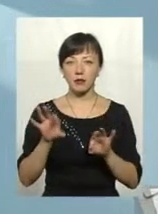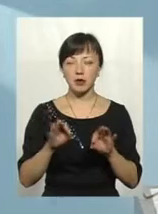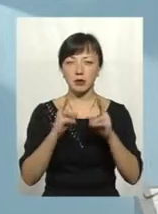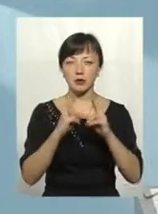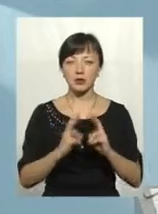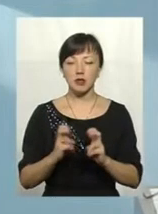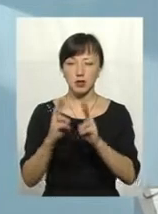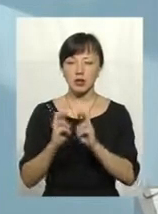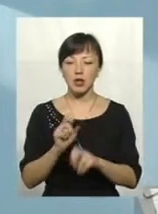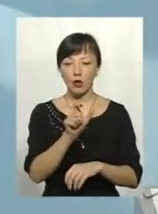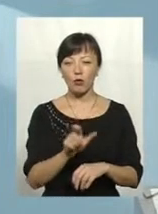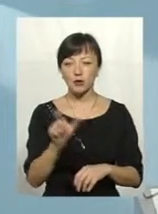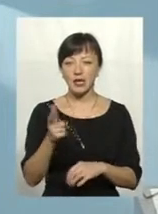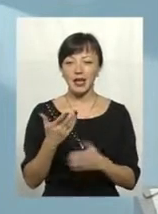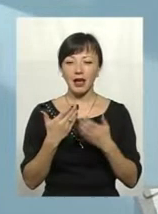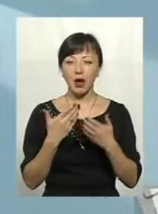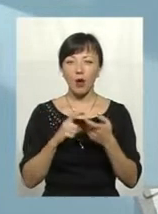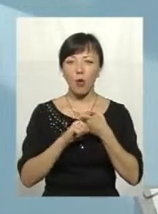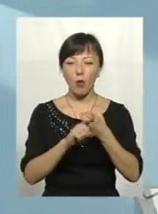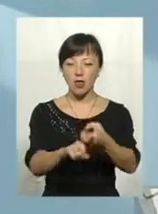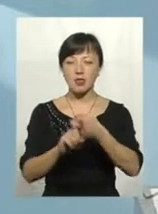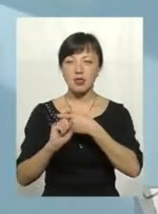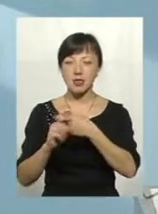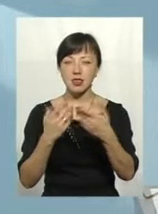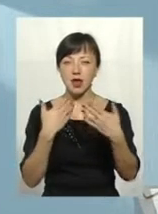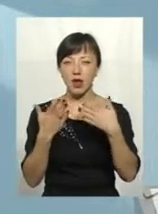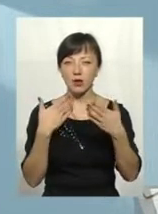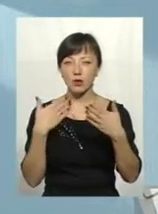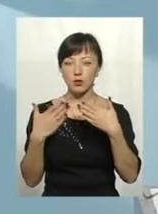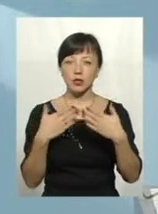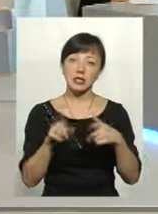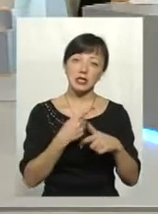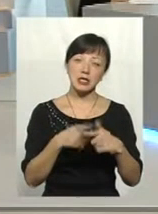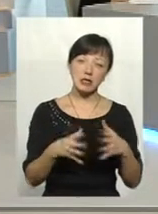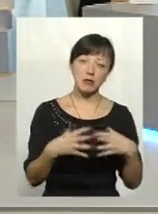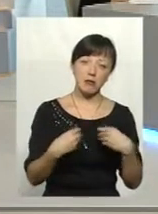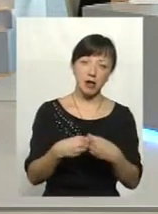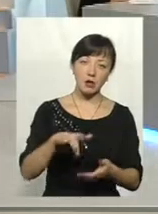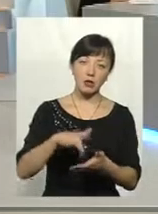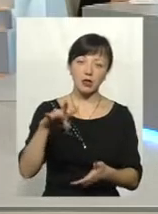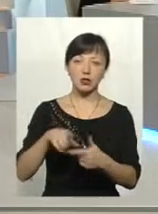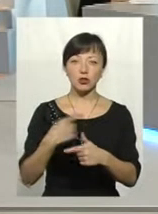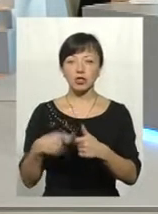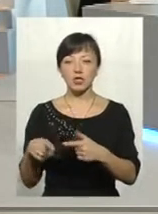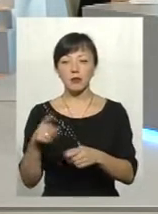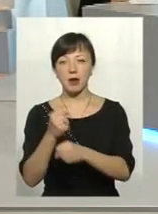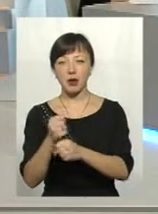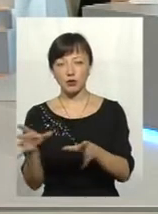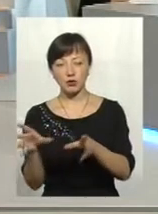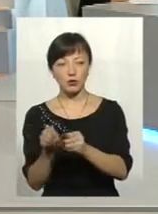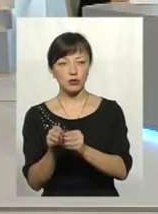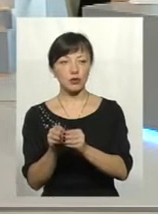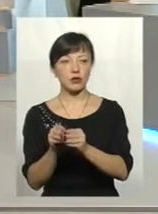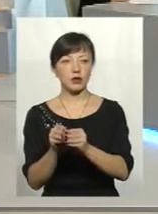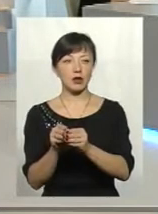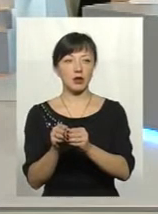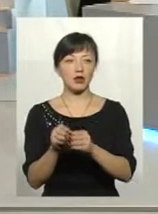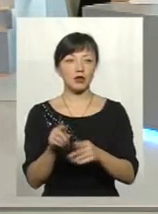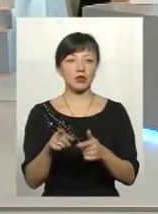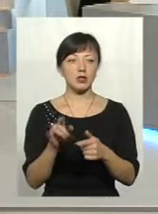обстеження осіб, які контактують з хворими на туберкульоз. Чи це сімейні осередки, чи це працюючі, ну, по роботі якісь